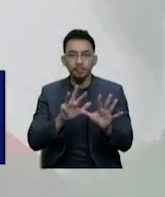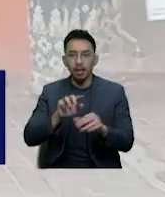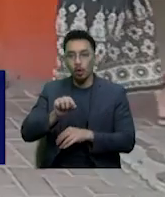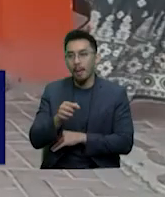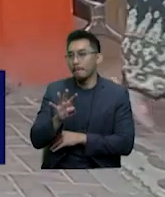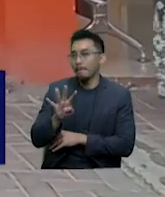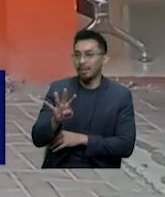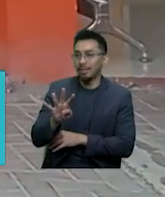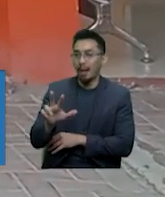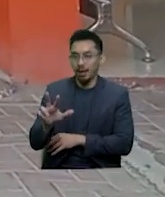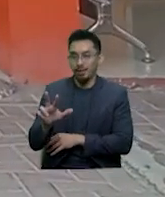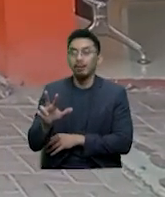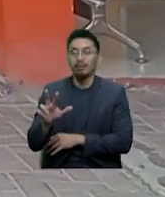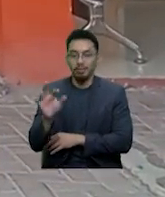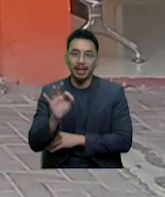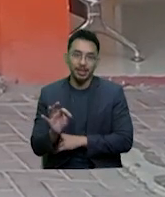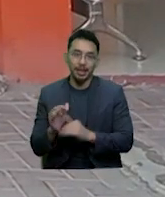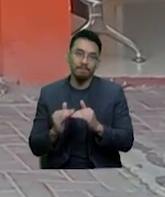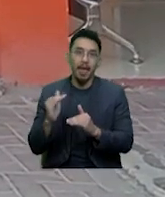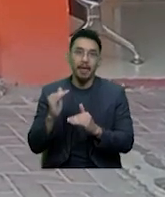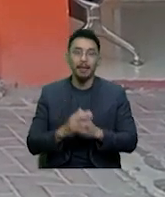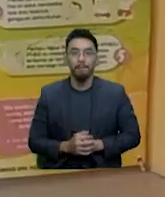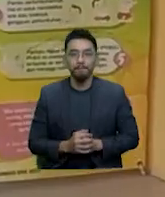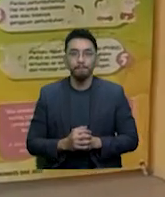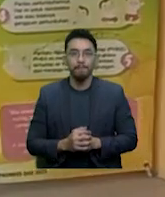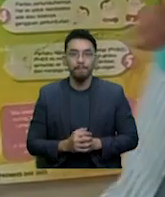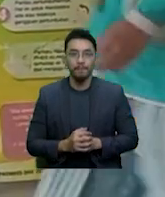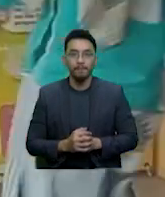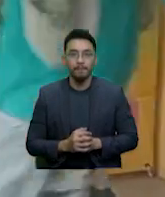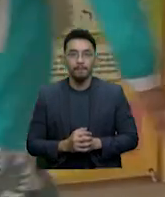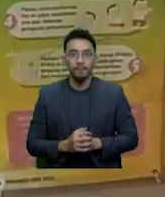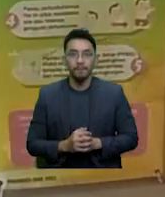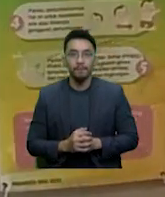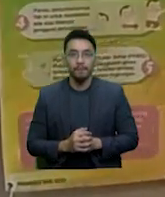89,42%. Dari Bekasi, Jawa Barat dan Serang, Banten, tim Liputan iNews melaporkan.